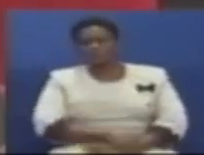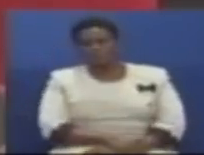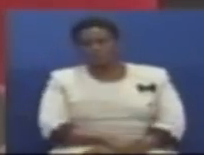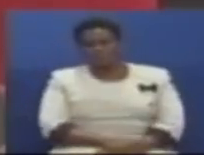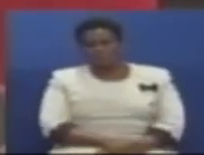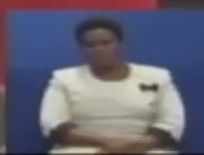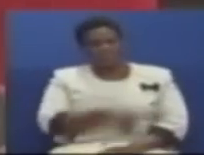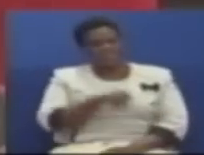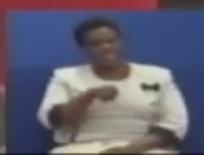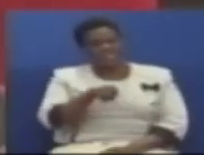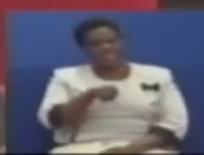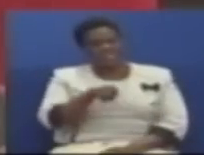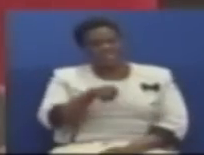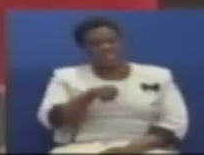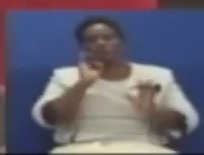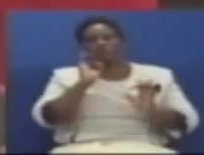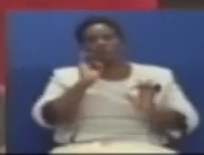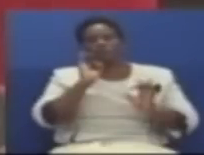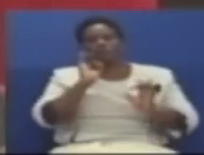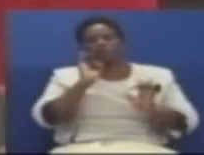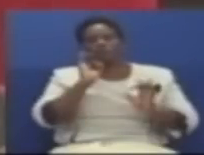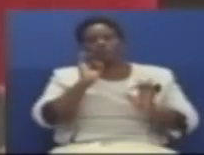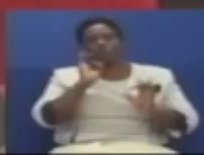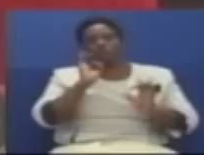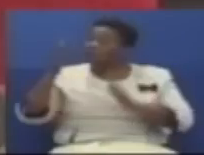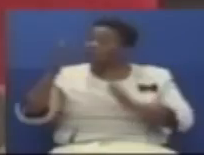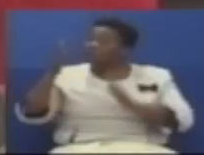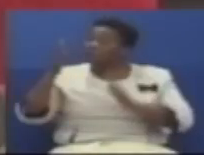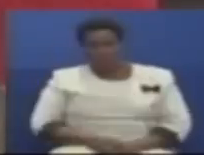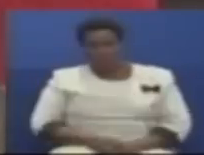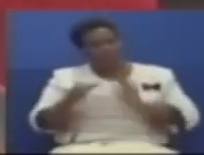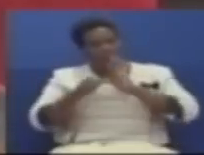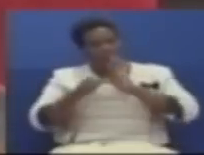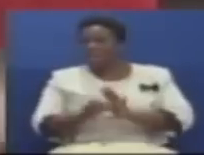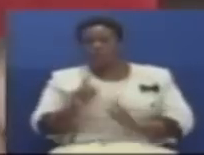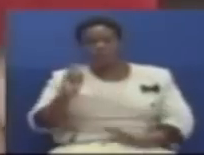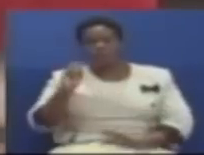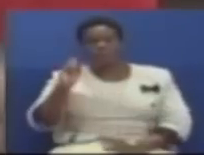Hii sio desturi mzuri waheshimiwa. Huyu ni waziri mkuu, asizalauliwe.